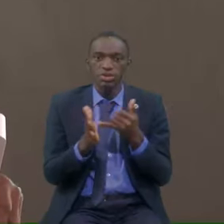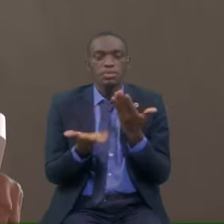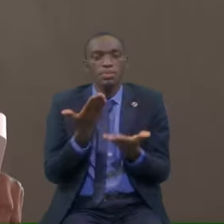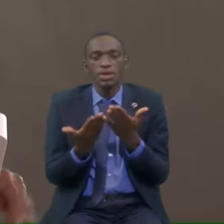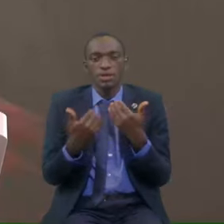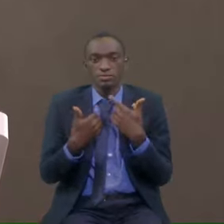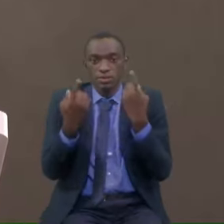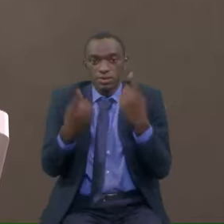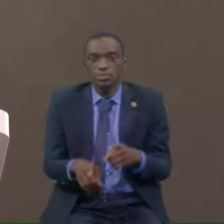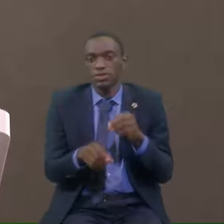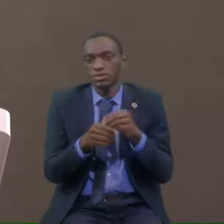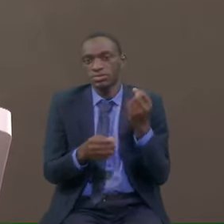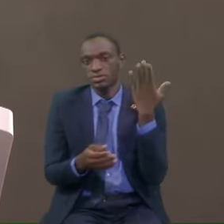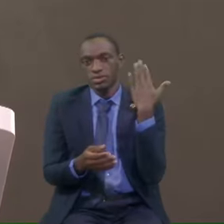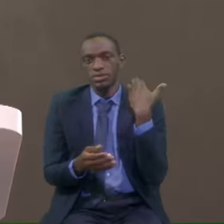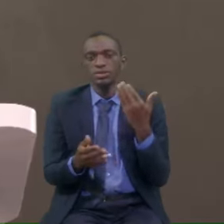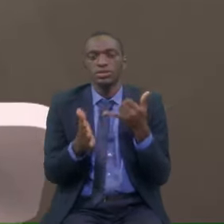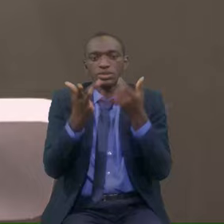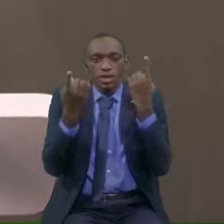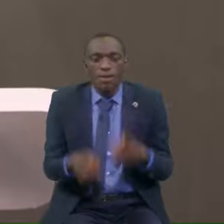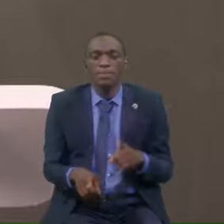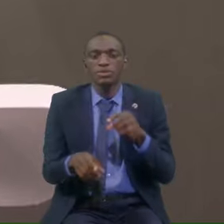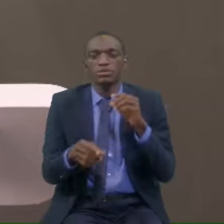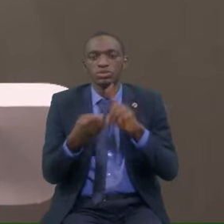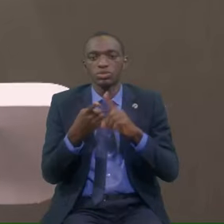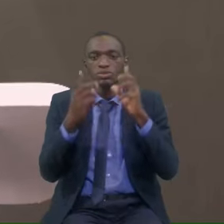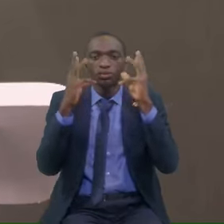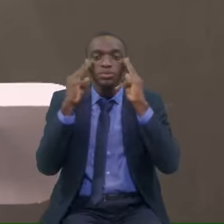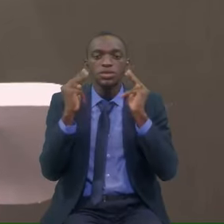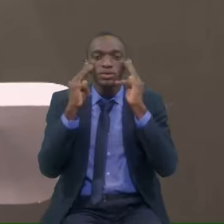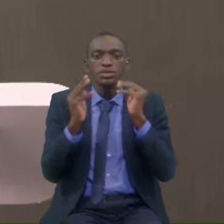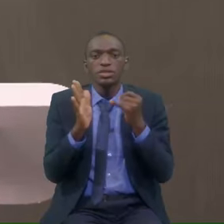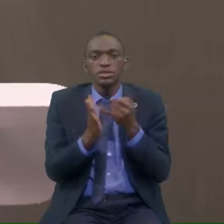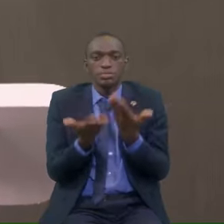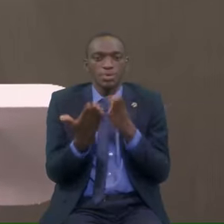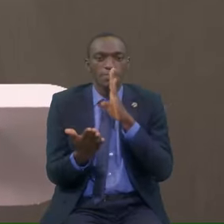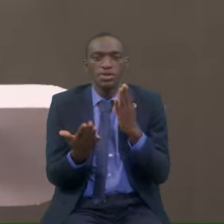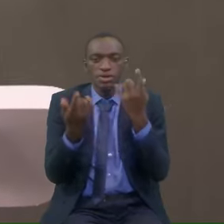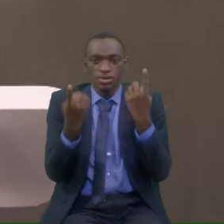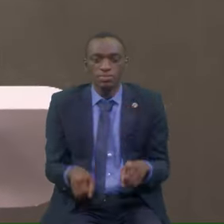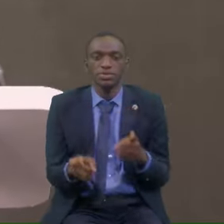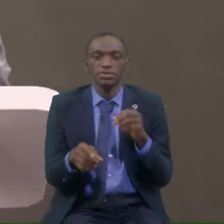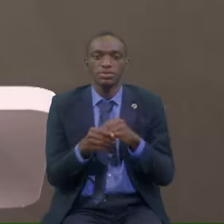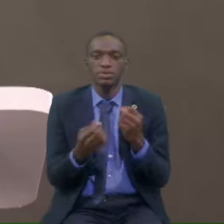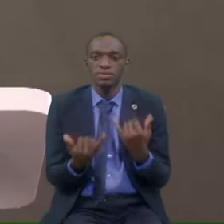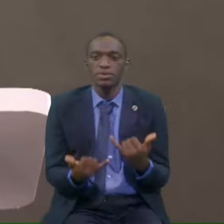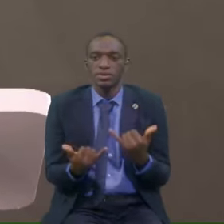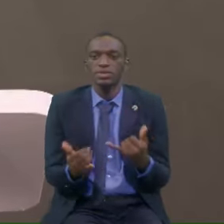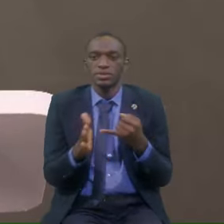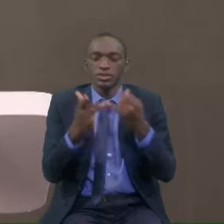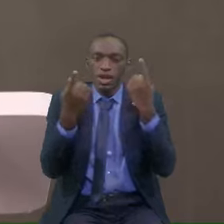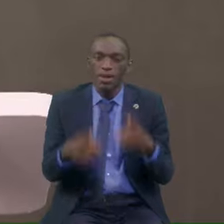Ça peut être arrivé par le passé, cela est arrivé à Moïse. Peut-être que cela vous arrive au présent. Cela est arrivé à